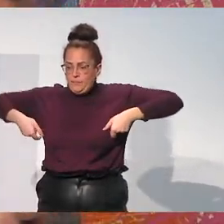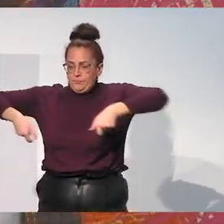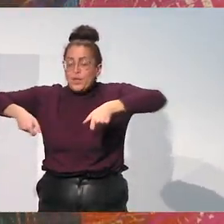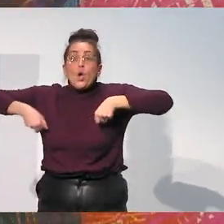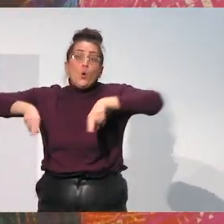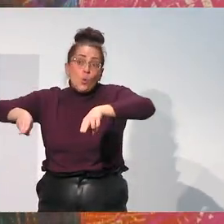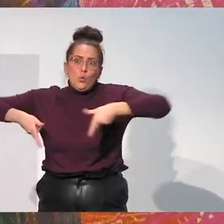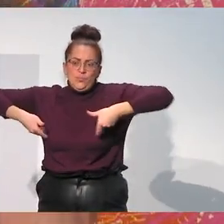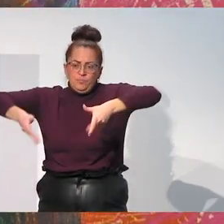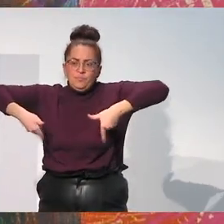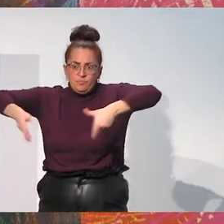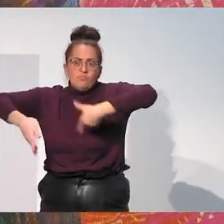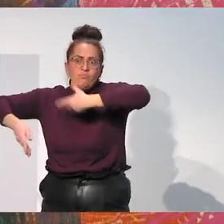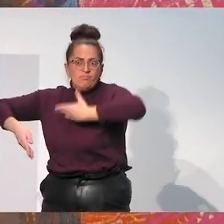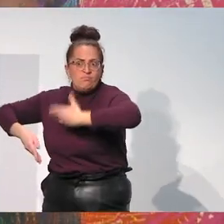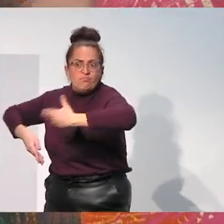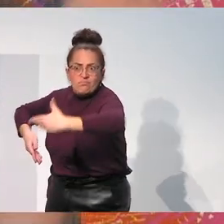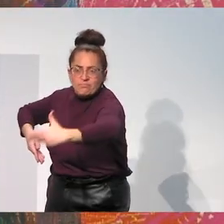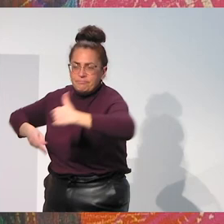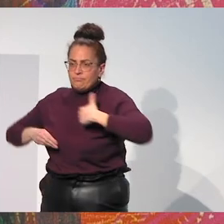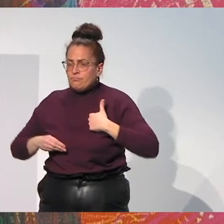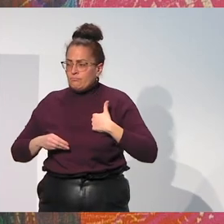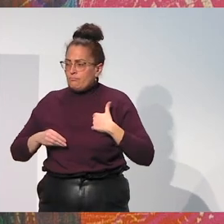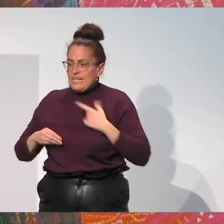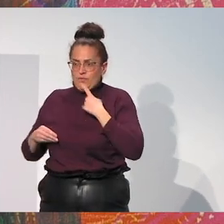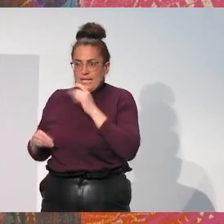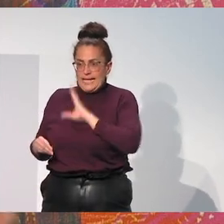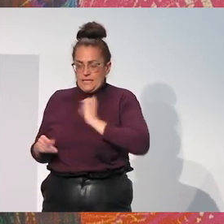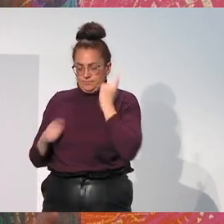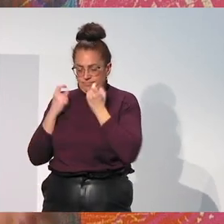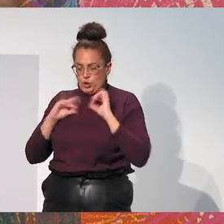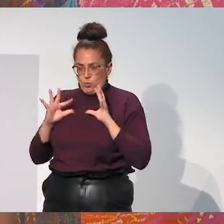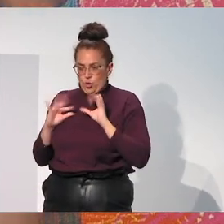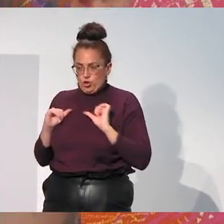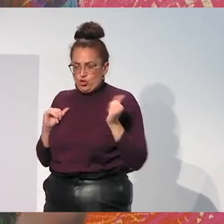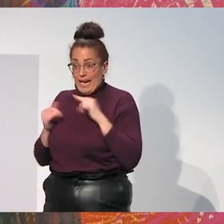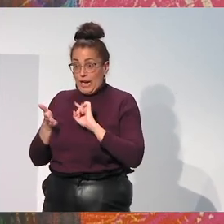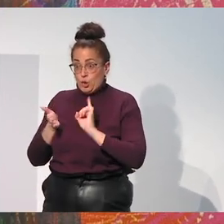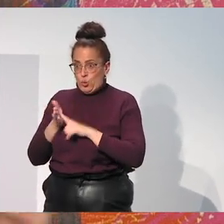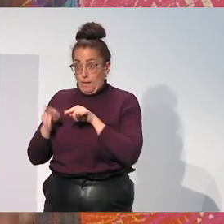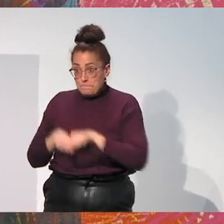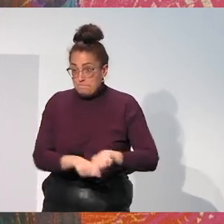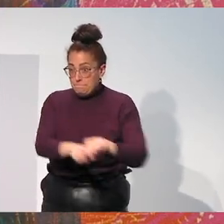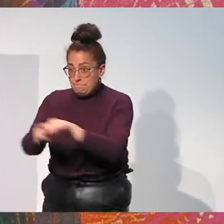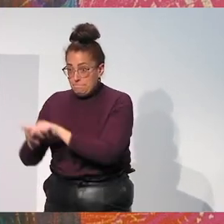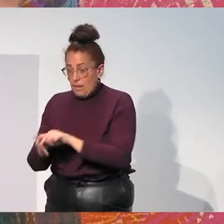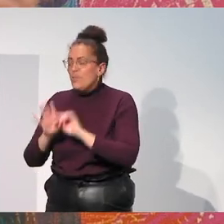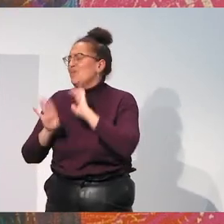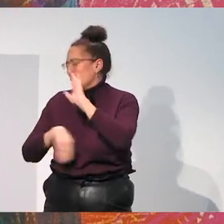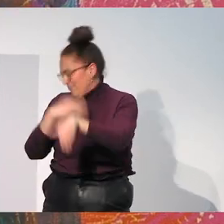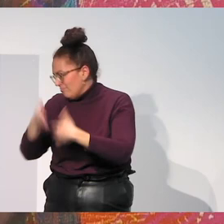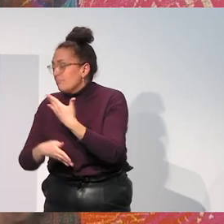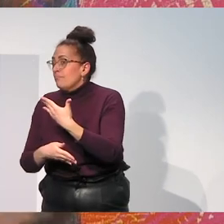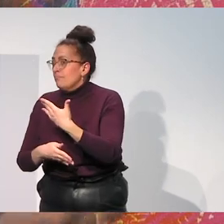les réglementations après, bien plus tard, au 19e siècle, où on commence à légiférer sur la